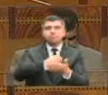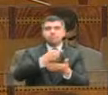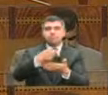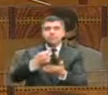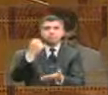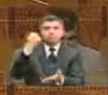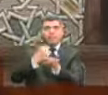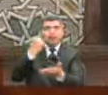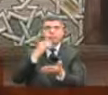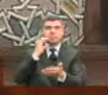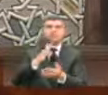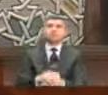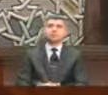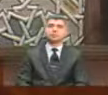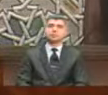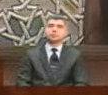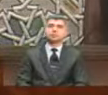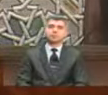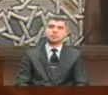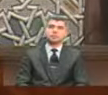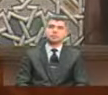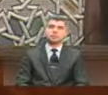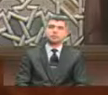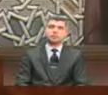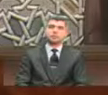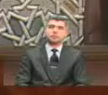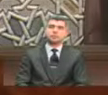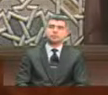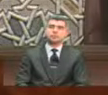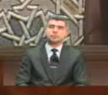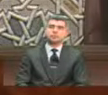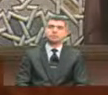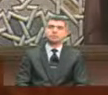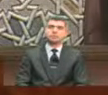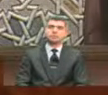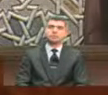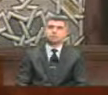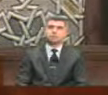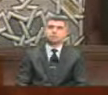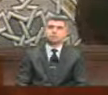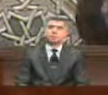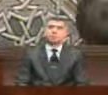سيد الوزير. شكرا سيد النائب. قاش الوقت للسيد الوزير، عندكم شي تعقيب اضافي؟